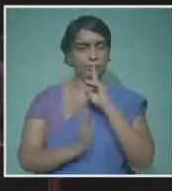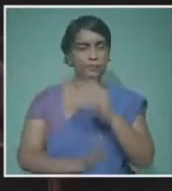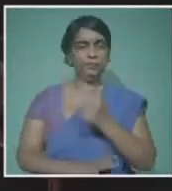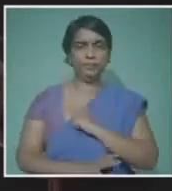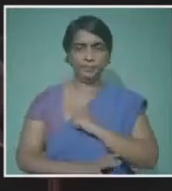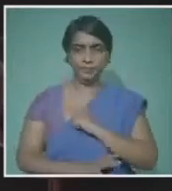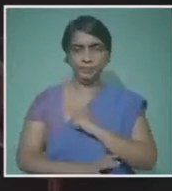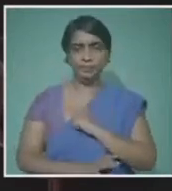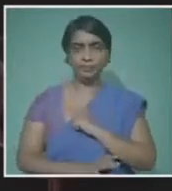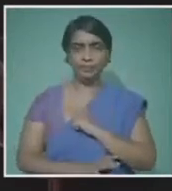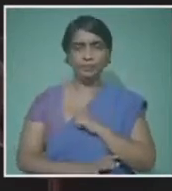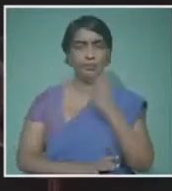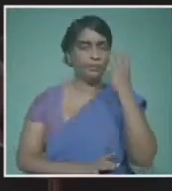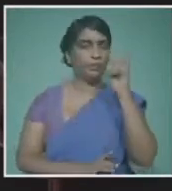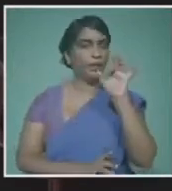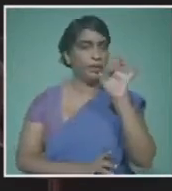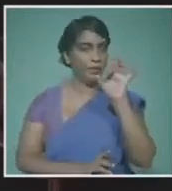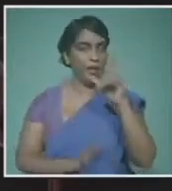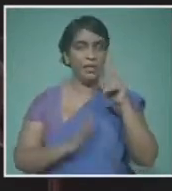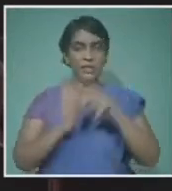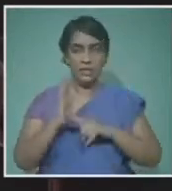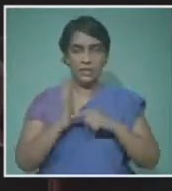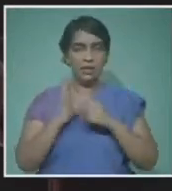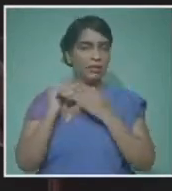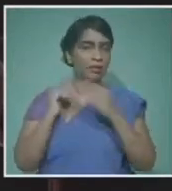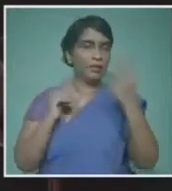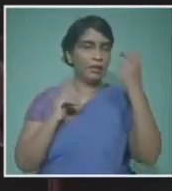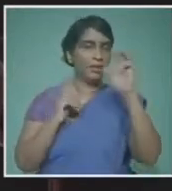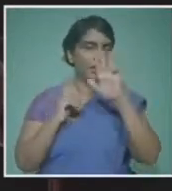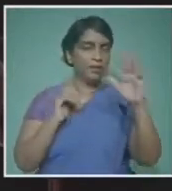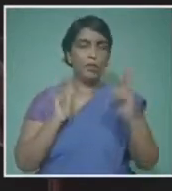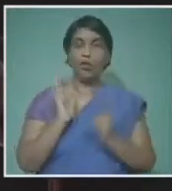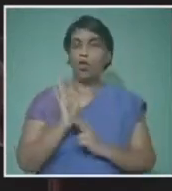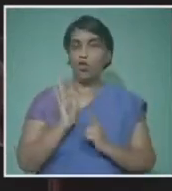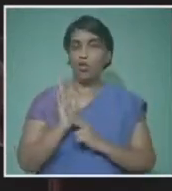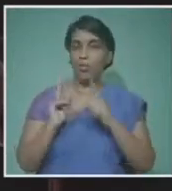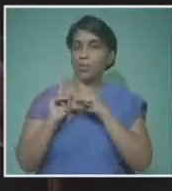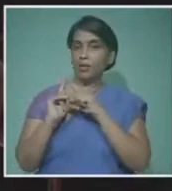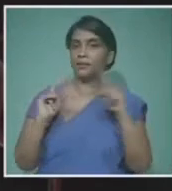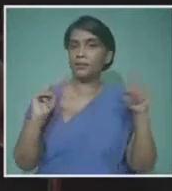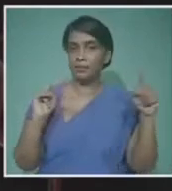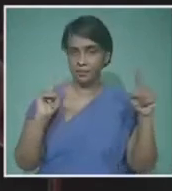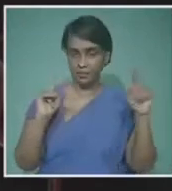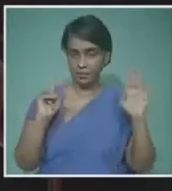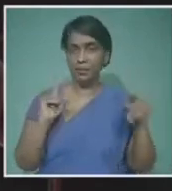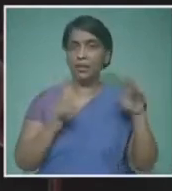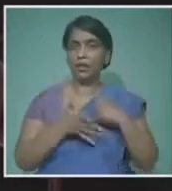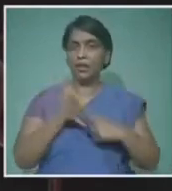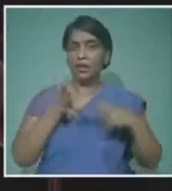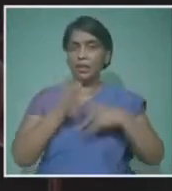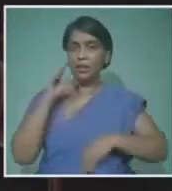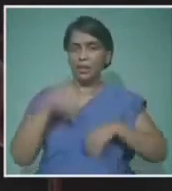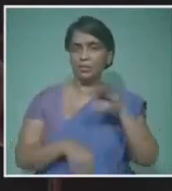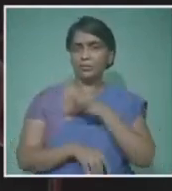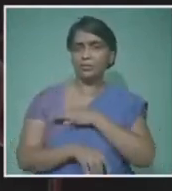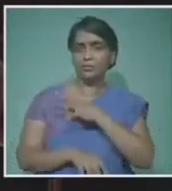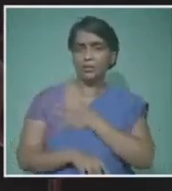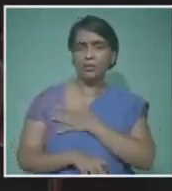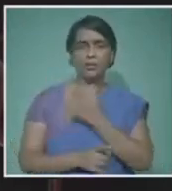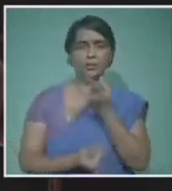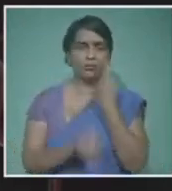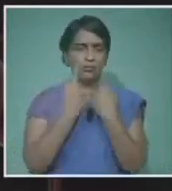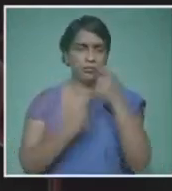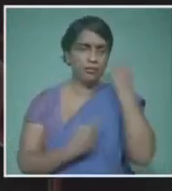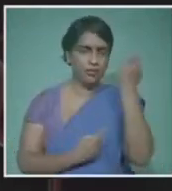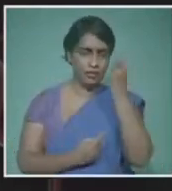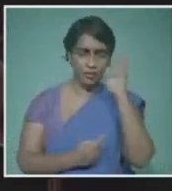කැමැත්තෙමි. 2015 ජනවාරි සිට 2019 නොවැම්බර් දක්වා කාලය තුළ දේශපාලන පලිගැනීම් පිළිබඳ සොයා බැලීම